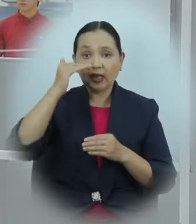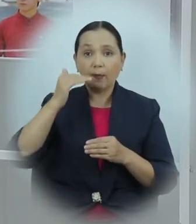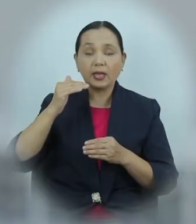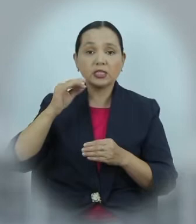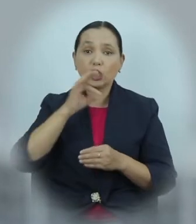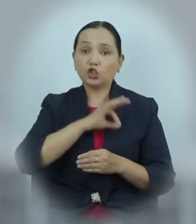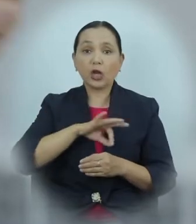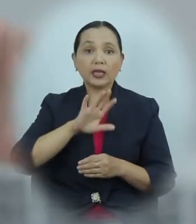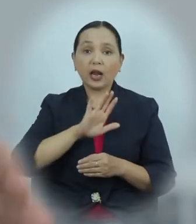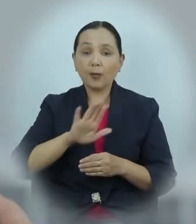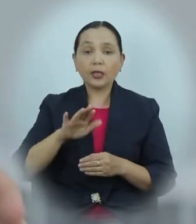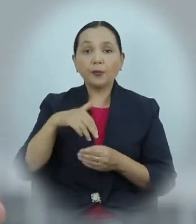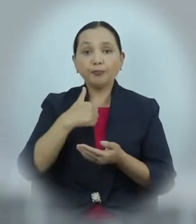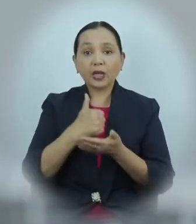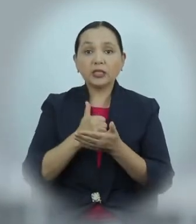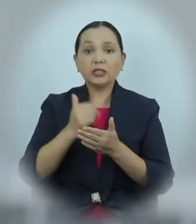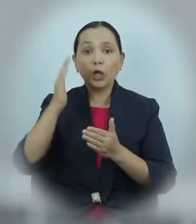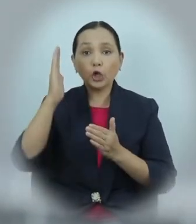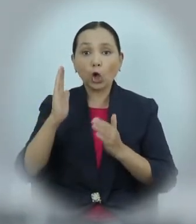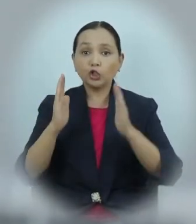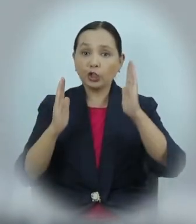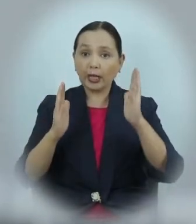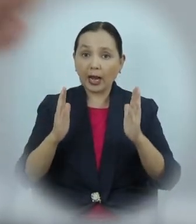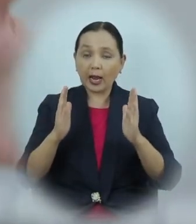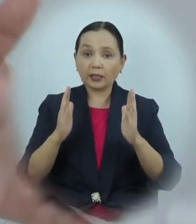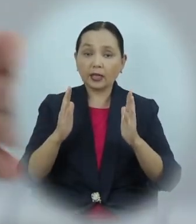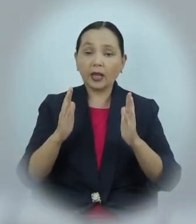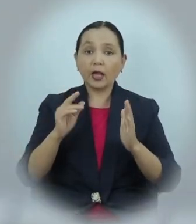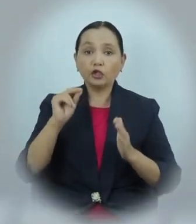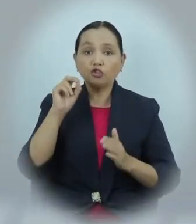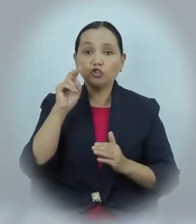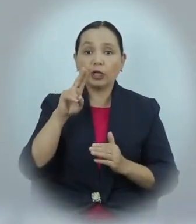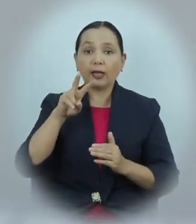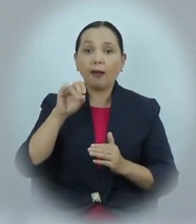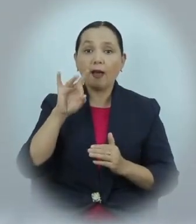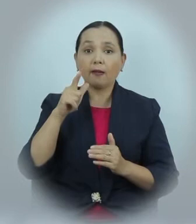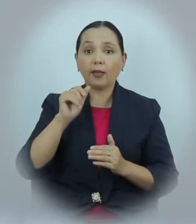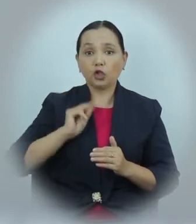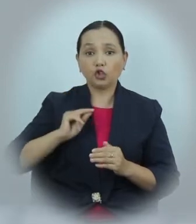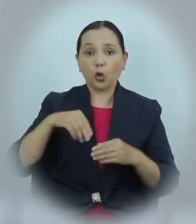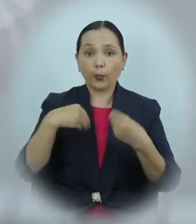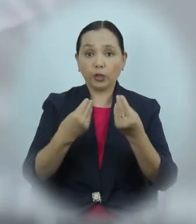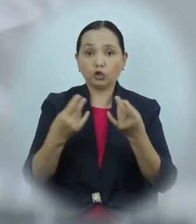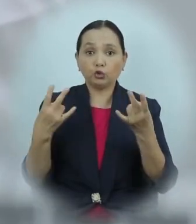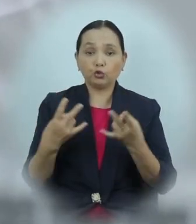ishlatilmaydi. Asosan yon chekkalariga ishlov berilish uchun.